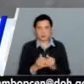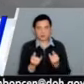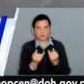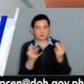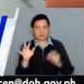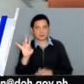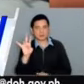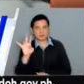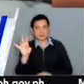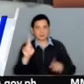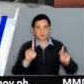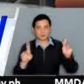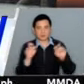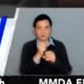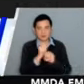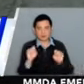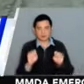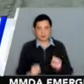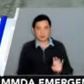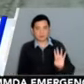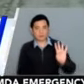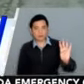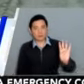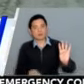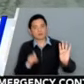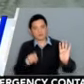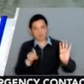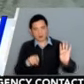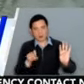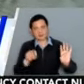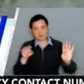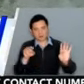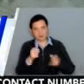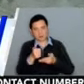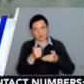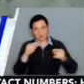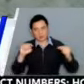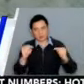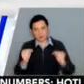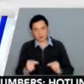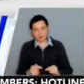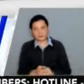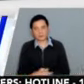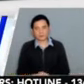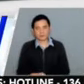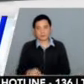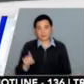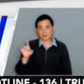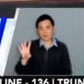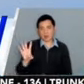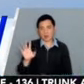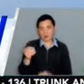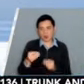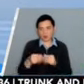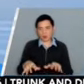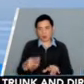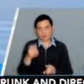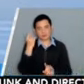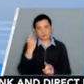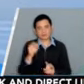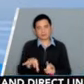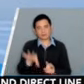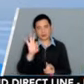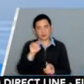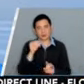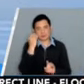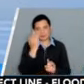sa kanila ay kinailangang gamutin. Natagpuan ng mga otoridad ang nawawalang tripulante pero wala na siyang buhay. Ayon sa may-ari